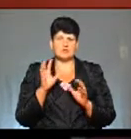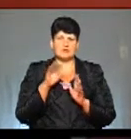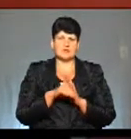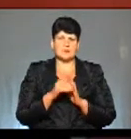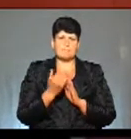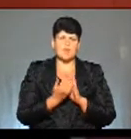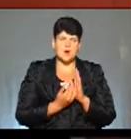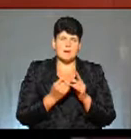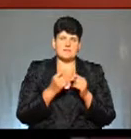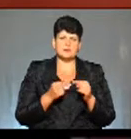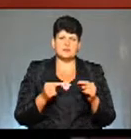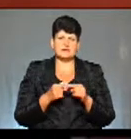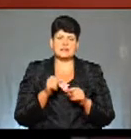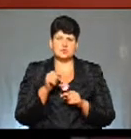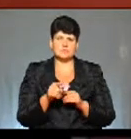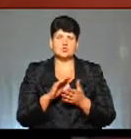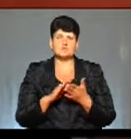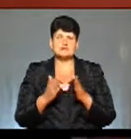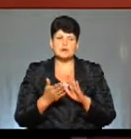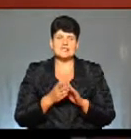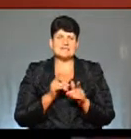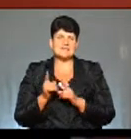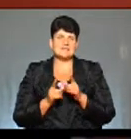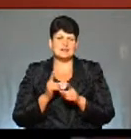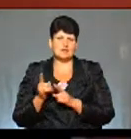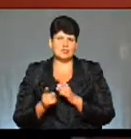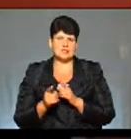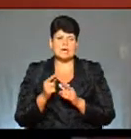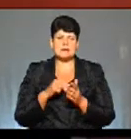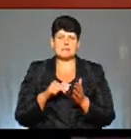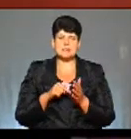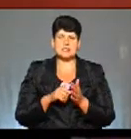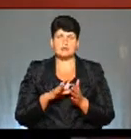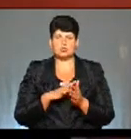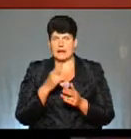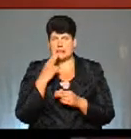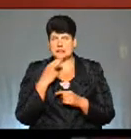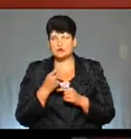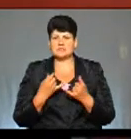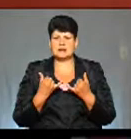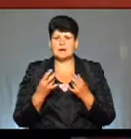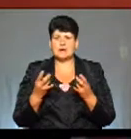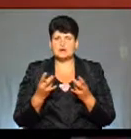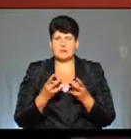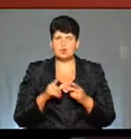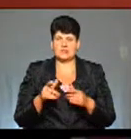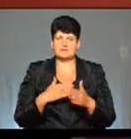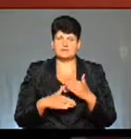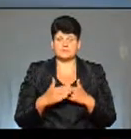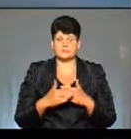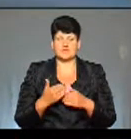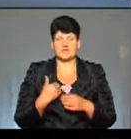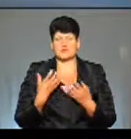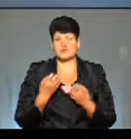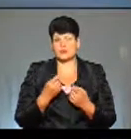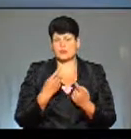програми відповідні для того, щоб ситуація змінювалася і міста були адаптовані для потреб людей з інвалідністю? Дивіться, я ще казала,